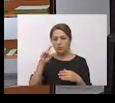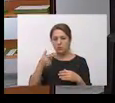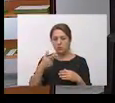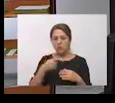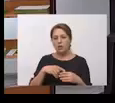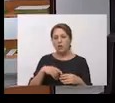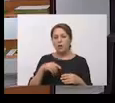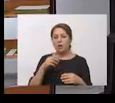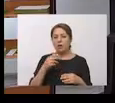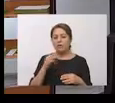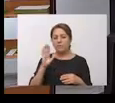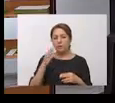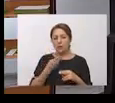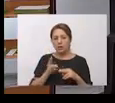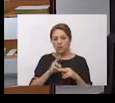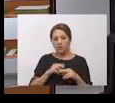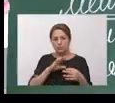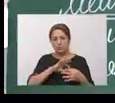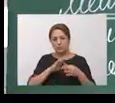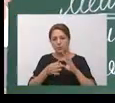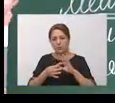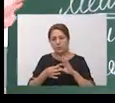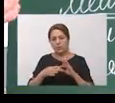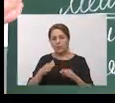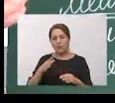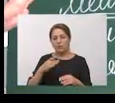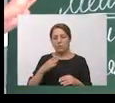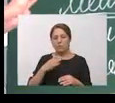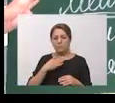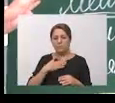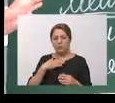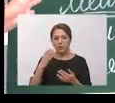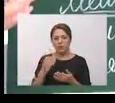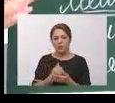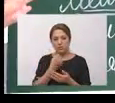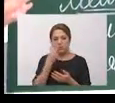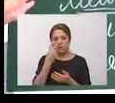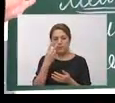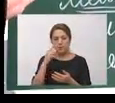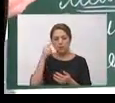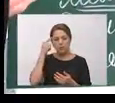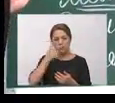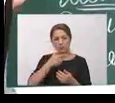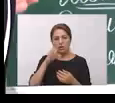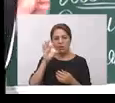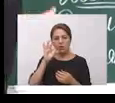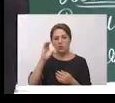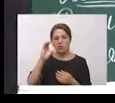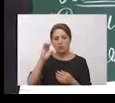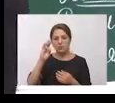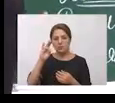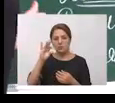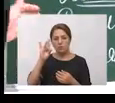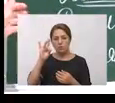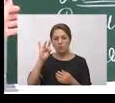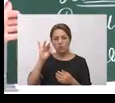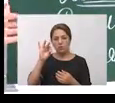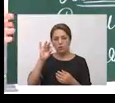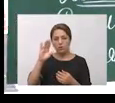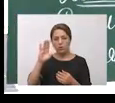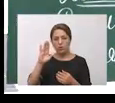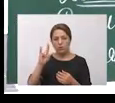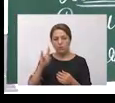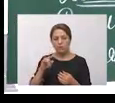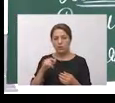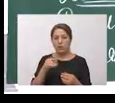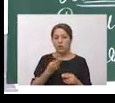В этом предложении мы обнаружили две грамматические основы. Следовательно, это сложное предложение. А вот еще один